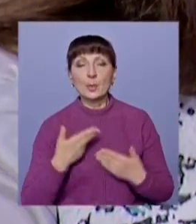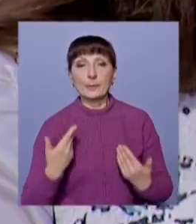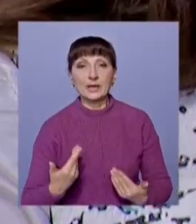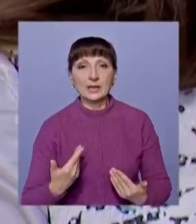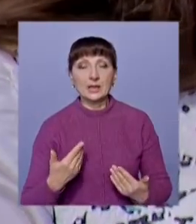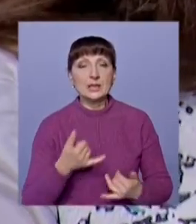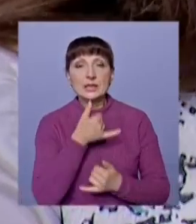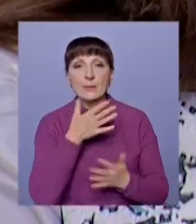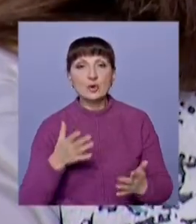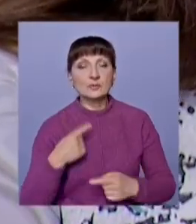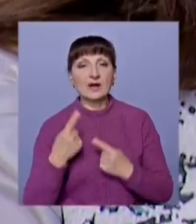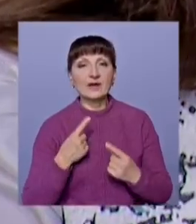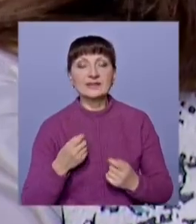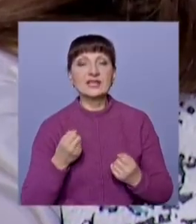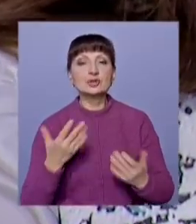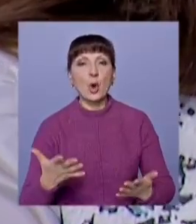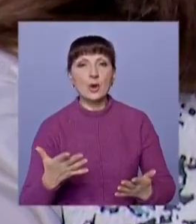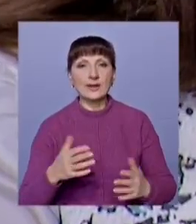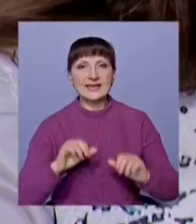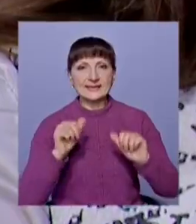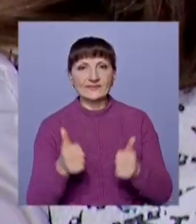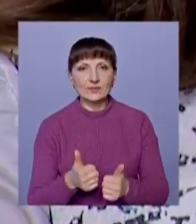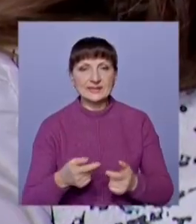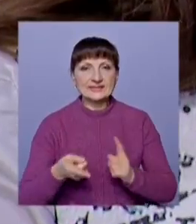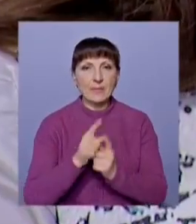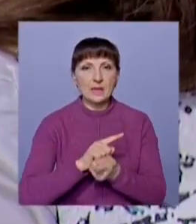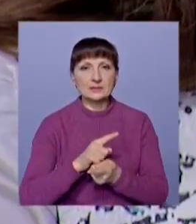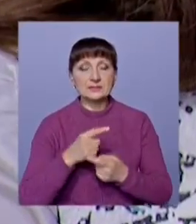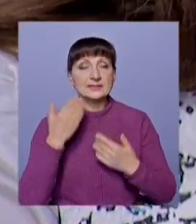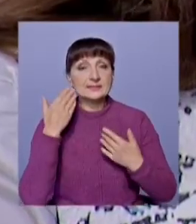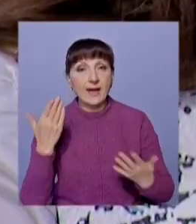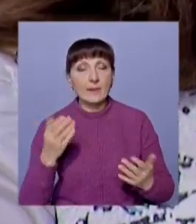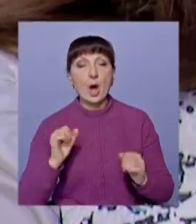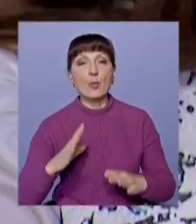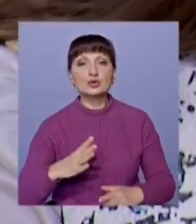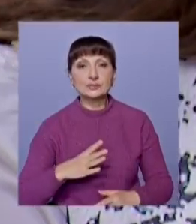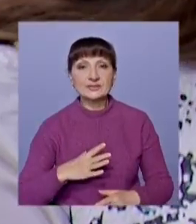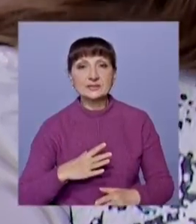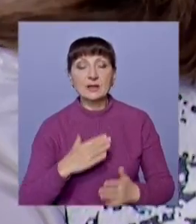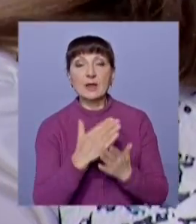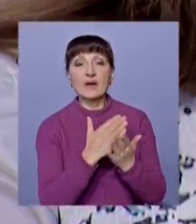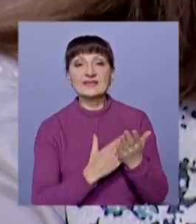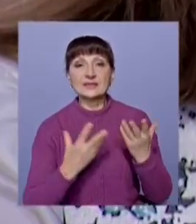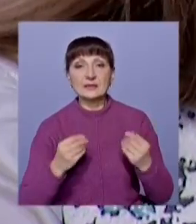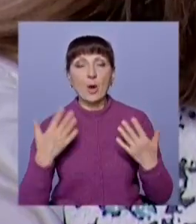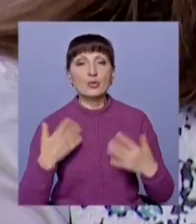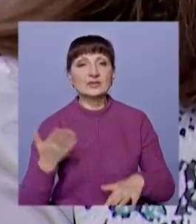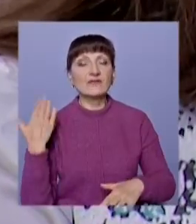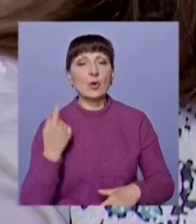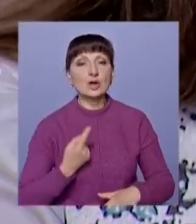не можем прям вот говорить, насколько это все видоизменится, да. Скорее всего, на повестке дня мы уже давно